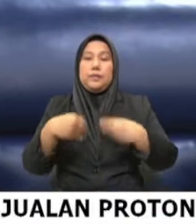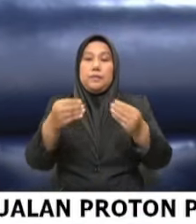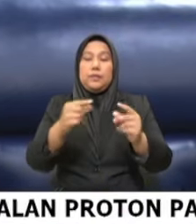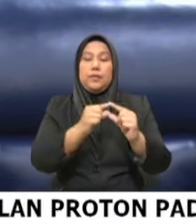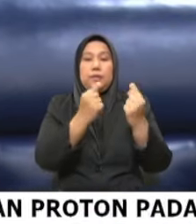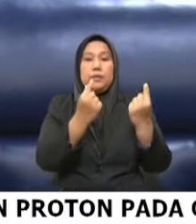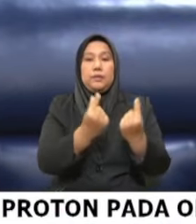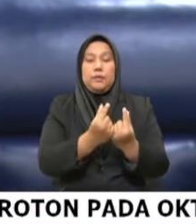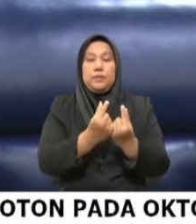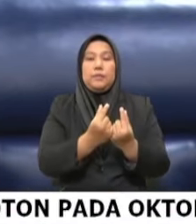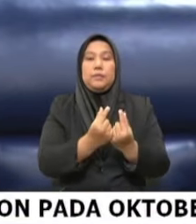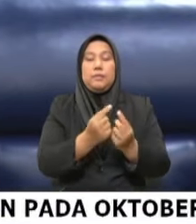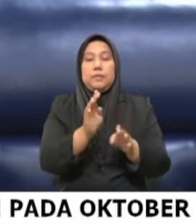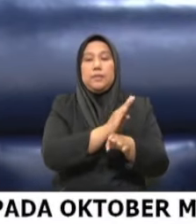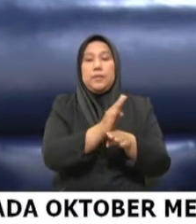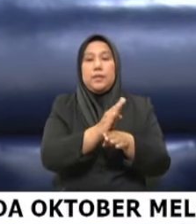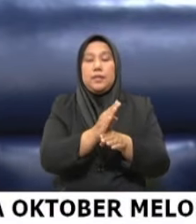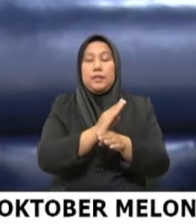pelancongan domestik